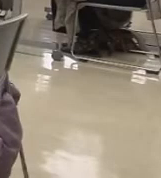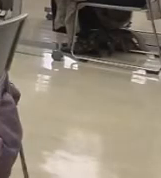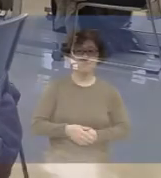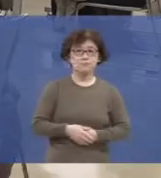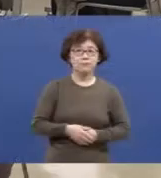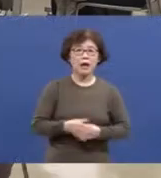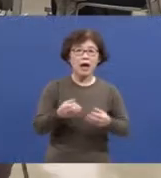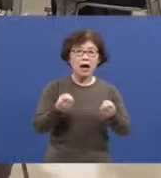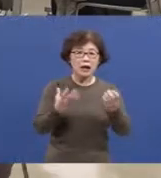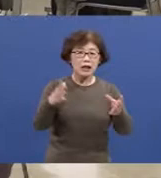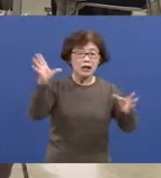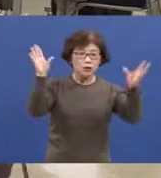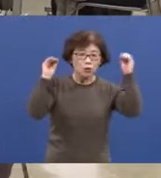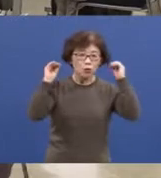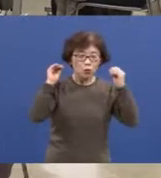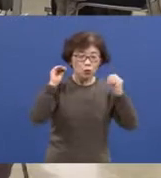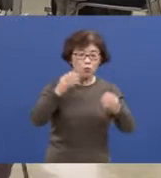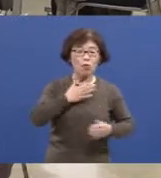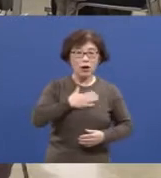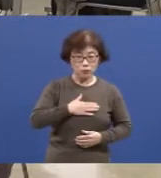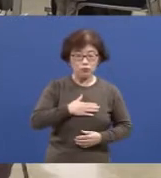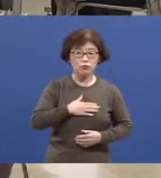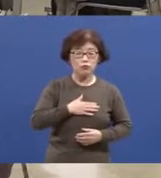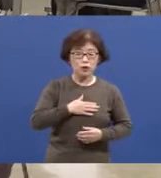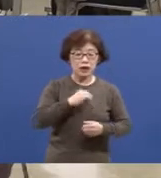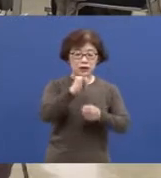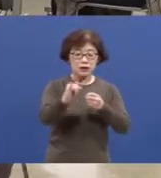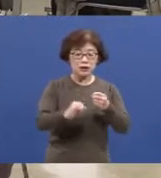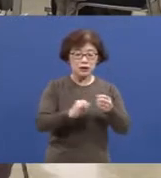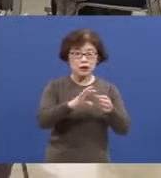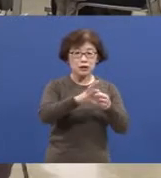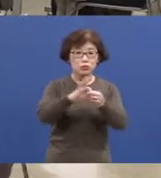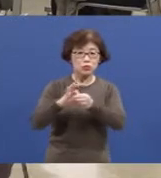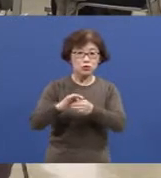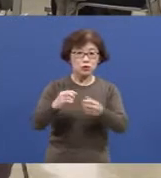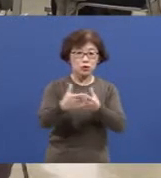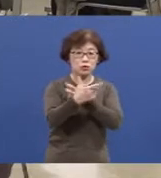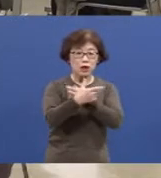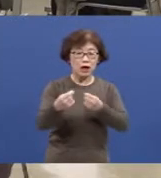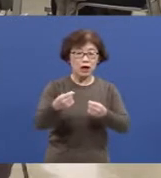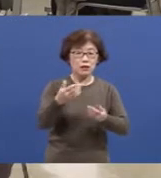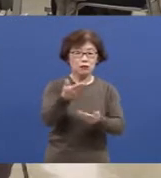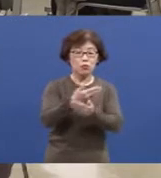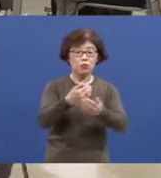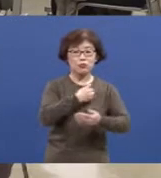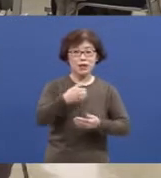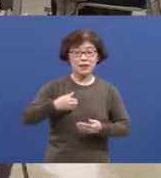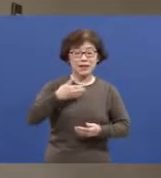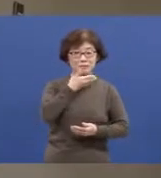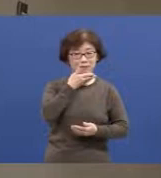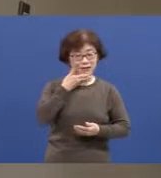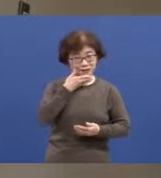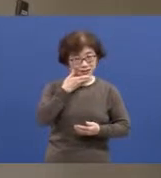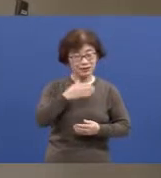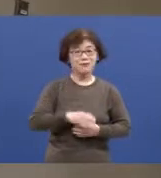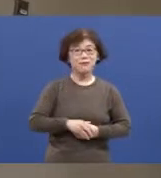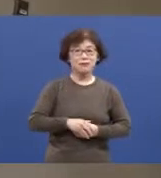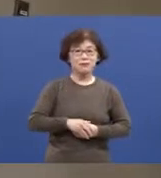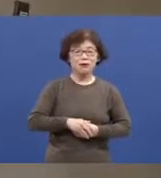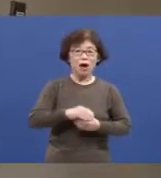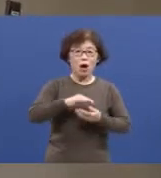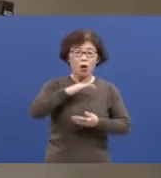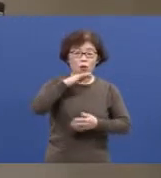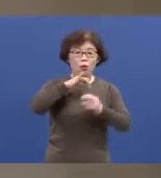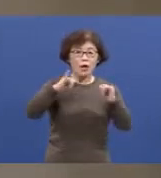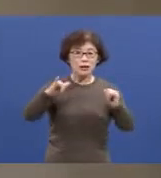最新の情報が入手できますし、お互いがインターネットを通じて交流できるので便利ですよね。でも高齢者に